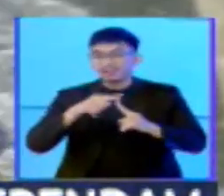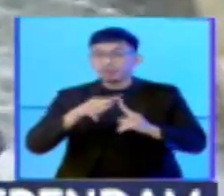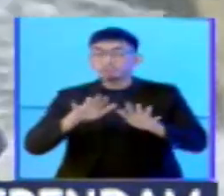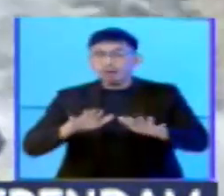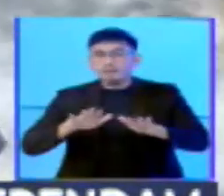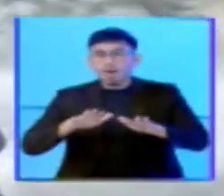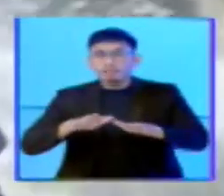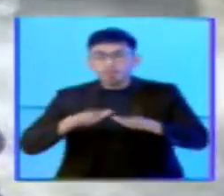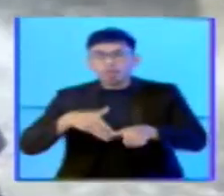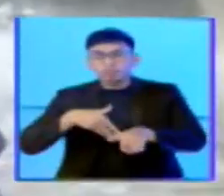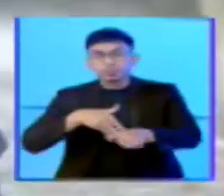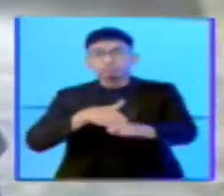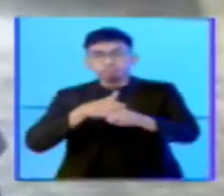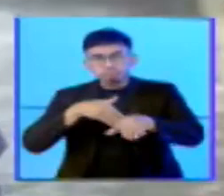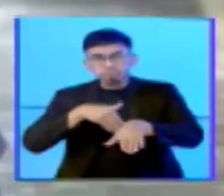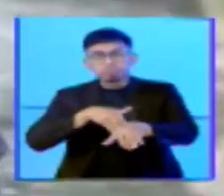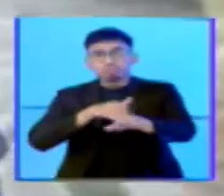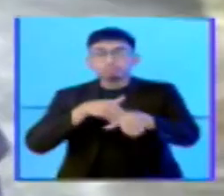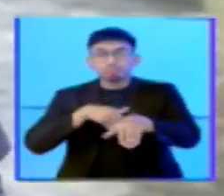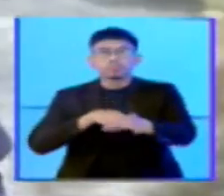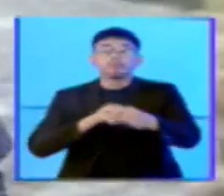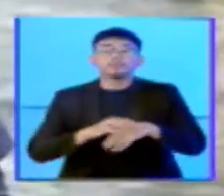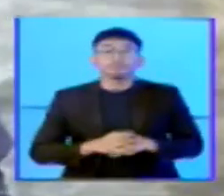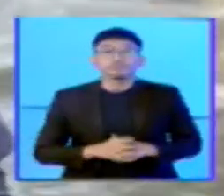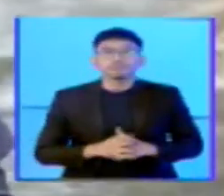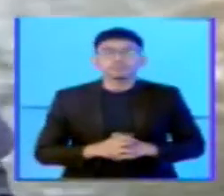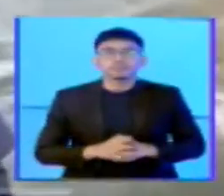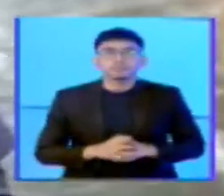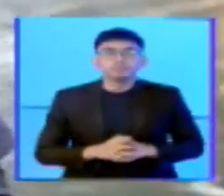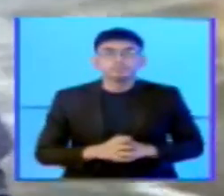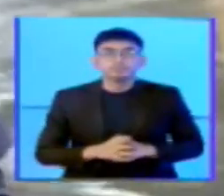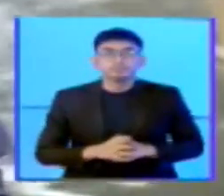dari Jakarta bunga you raga Firdaus Guntur news melaporkan